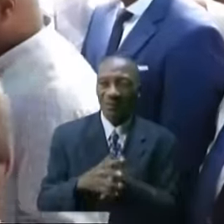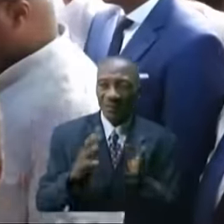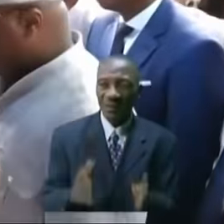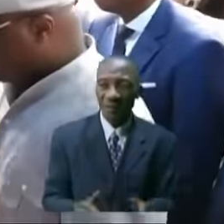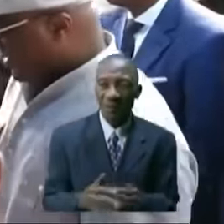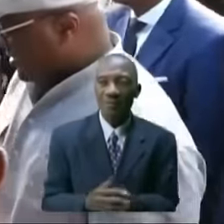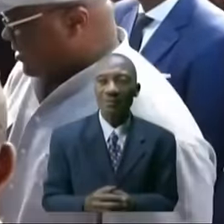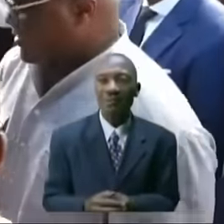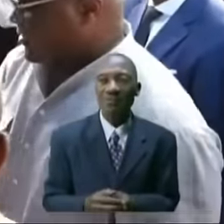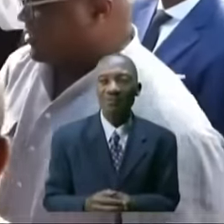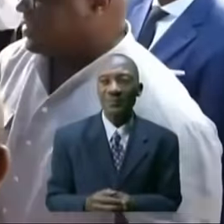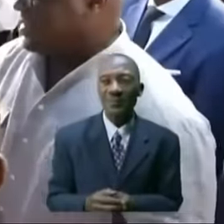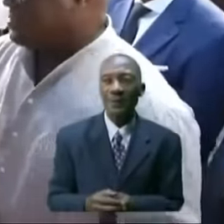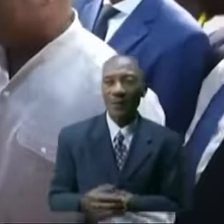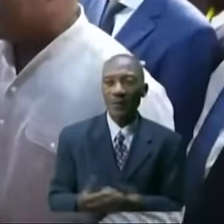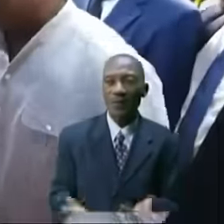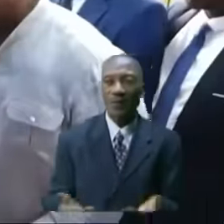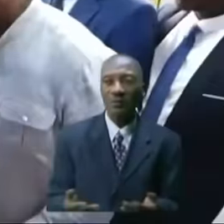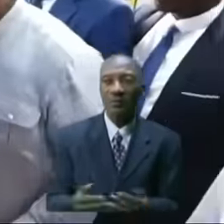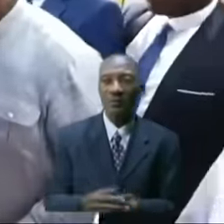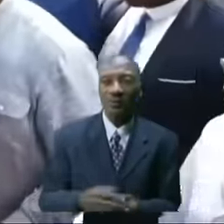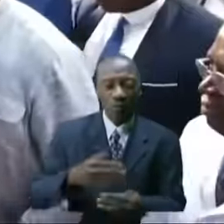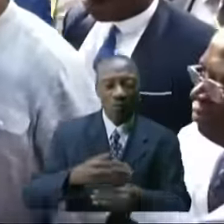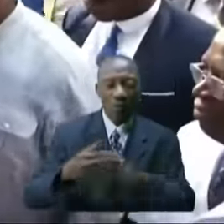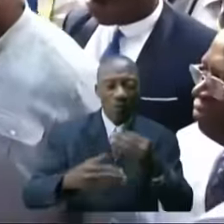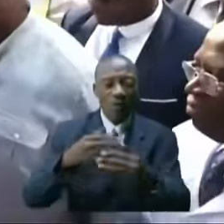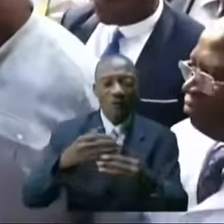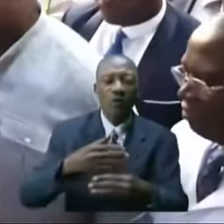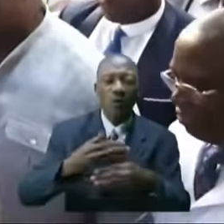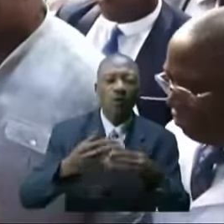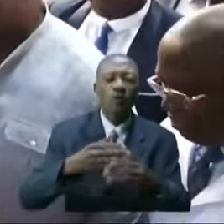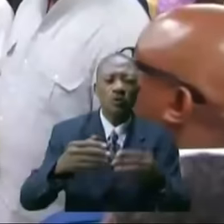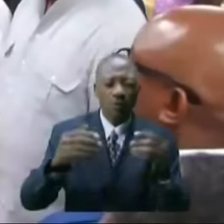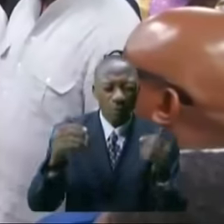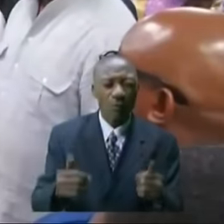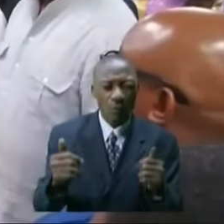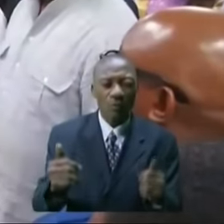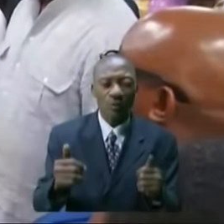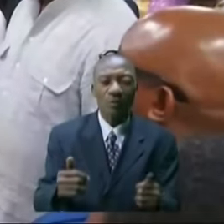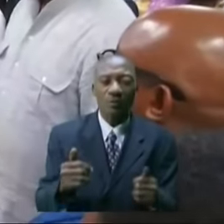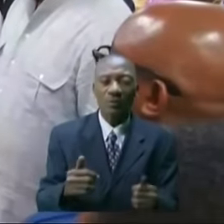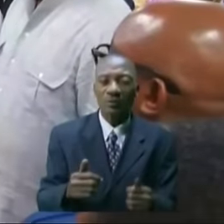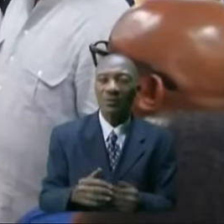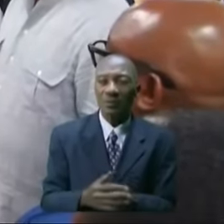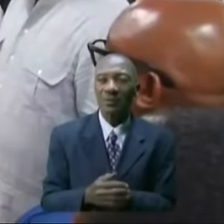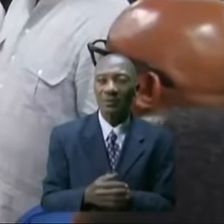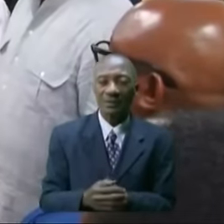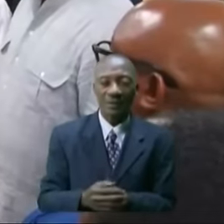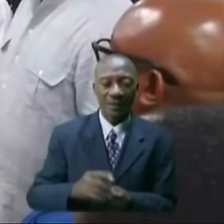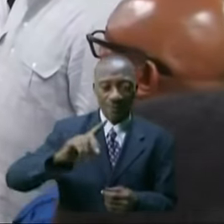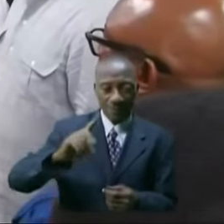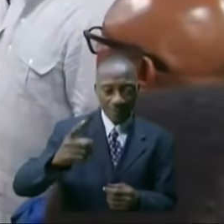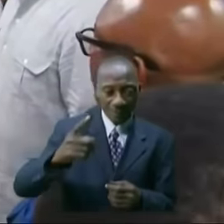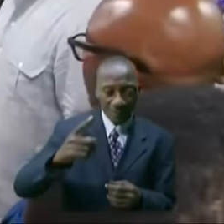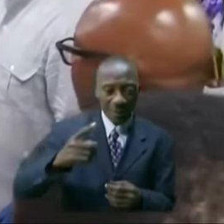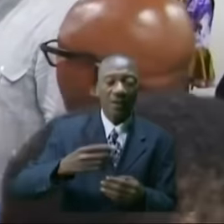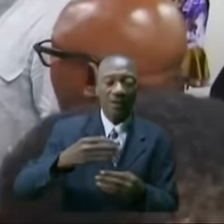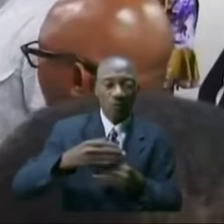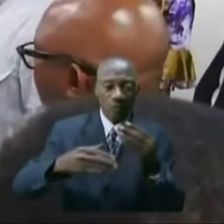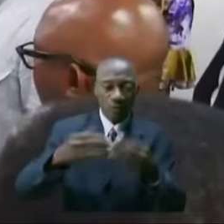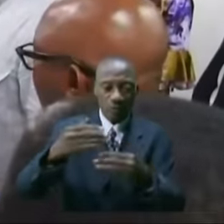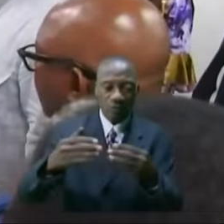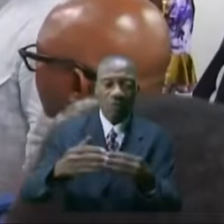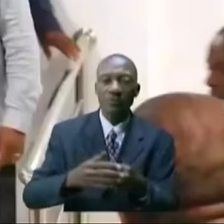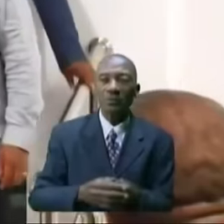phases pour garder l'opérationnalité des services offerts par l'hôpital. Après l'exécution de la première phase, l'espace prévu pour